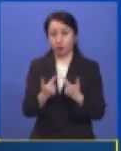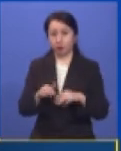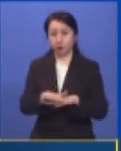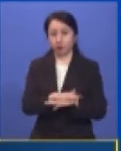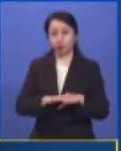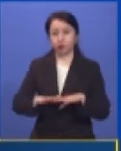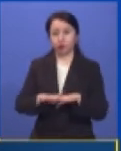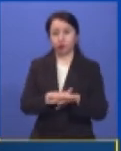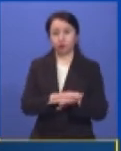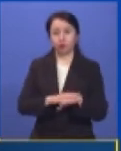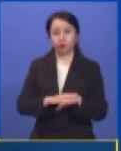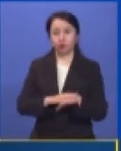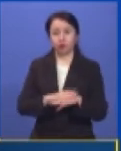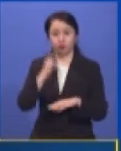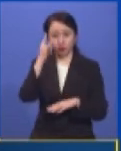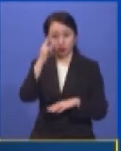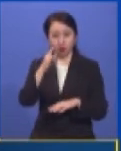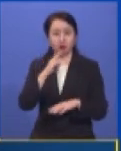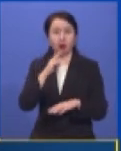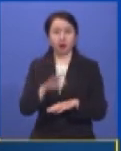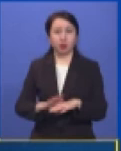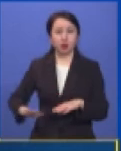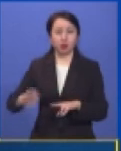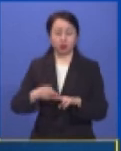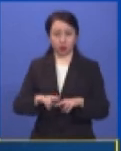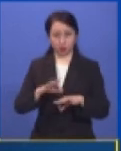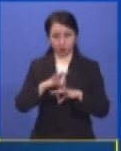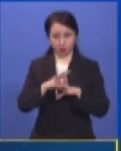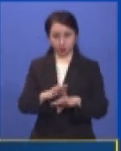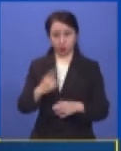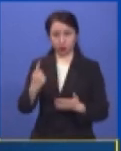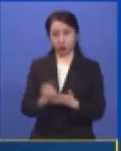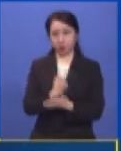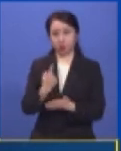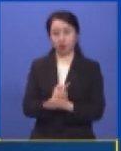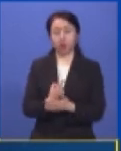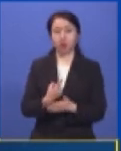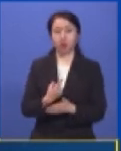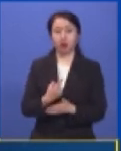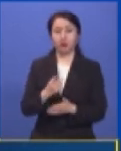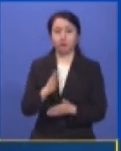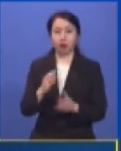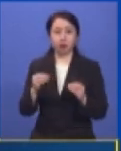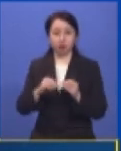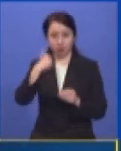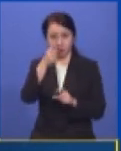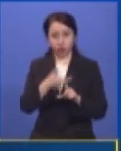переписи Казахстана, которую, знаете, раз в день. Это очень